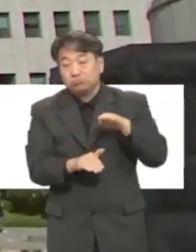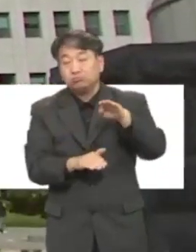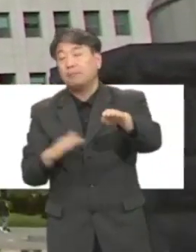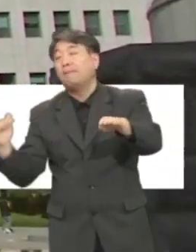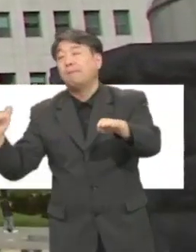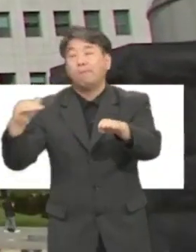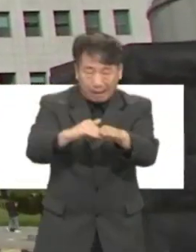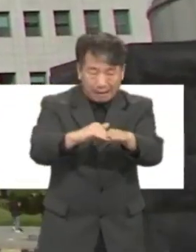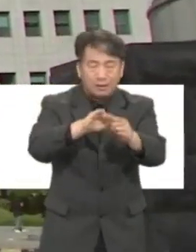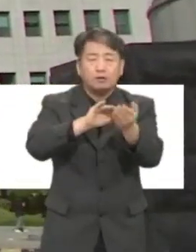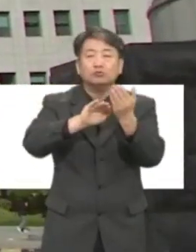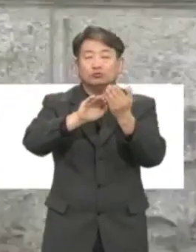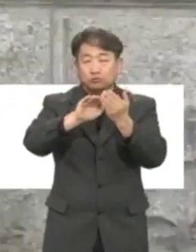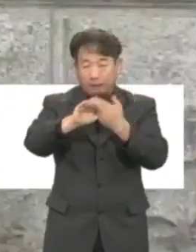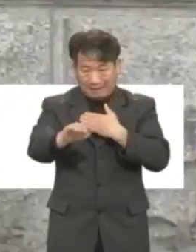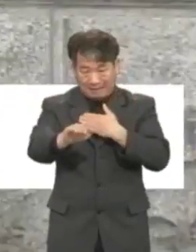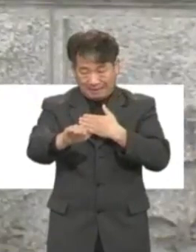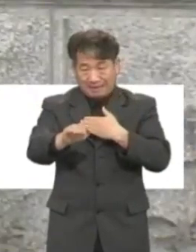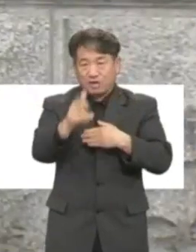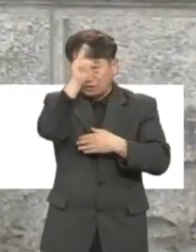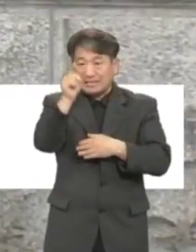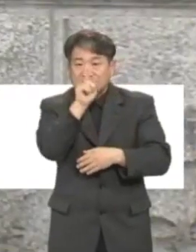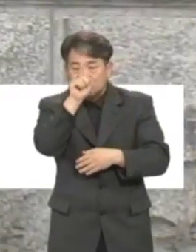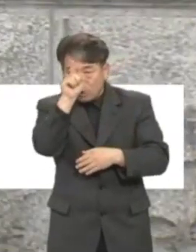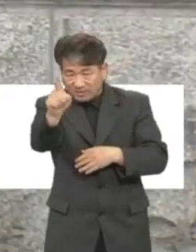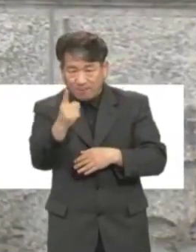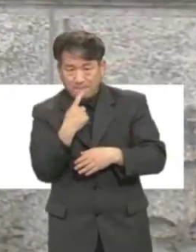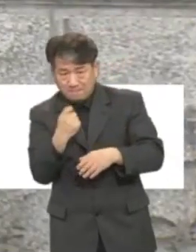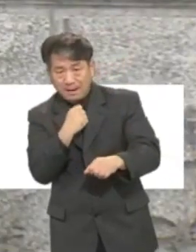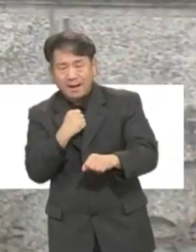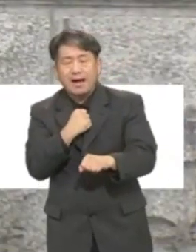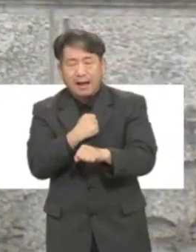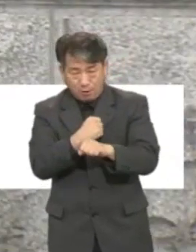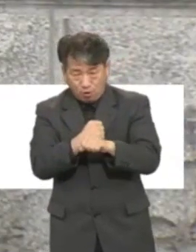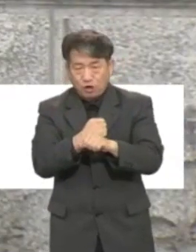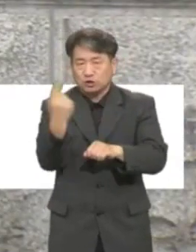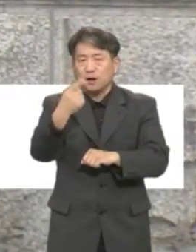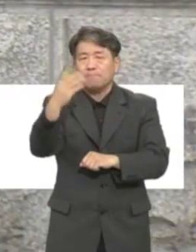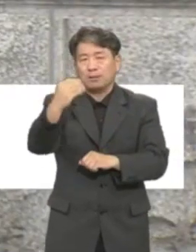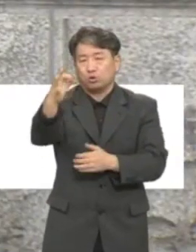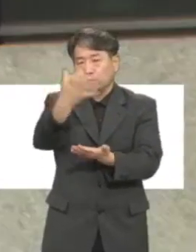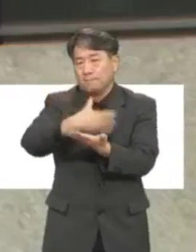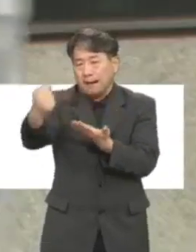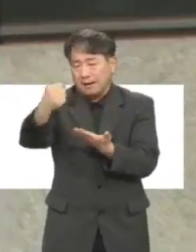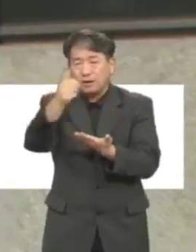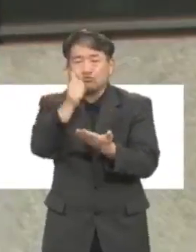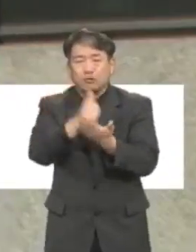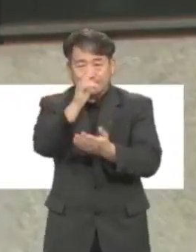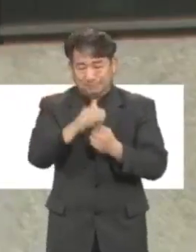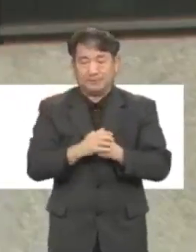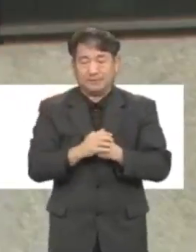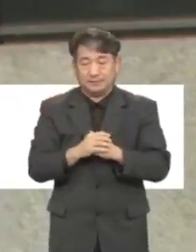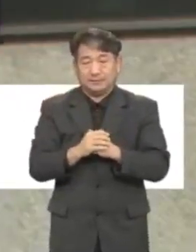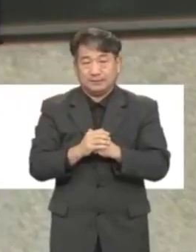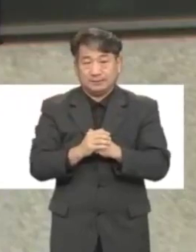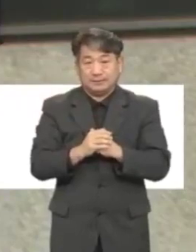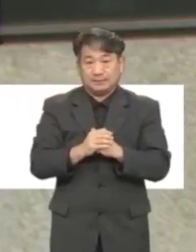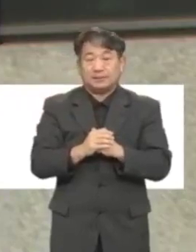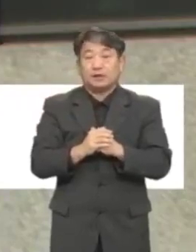차량으로 사고를 낸 이후 음주 사고의 경찰에 신고하겠다고 협박해 천만 원 상당에 돈을 갈 취한 혐의를 받습니다